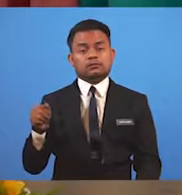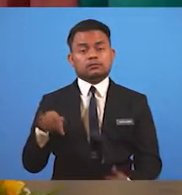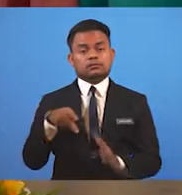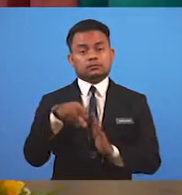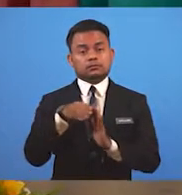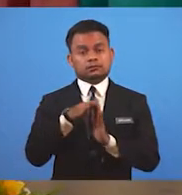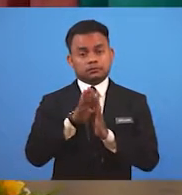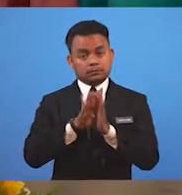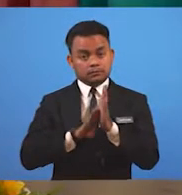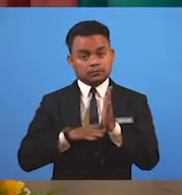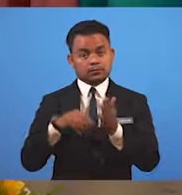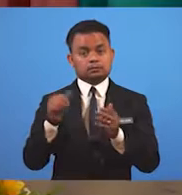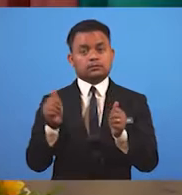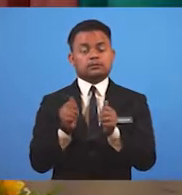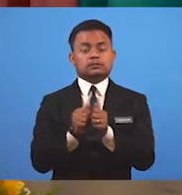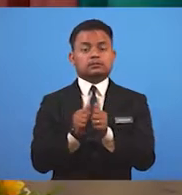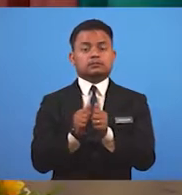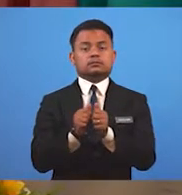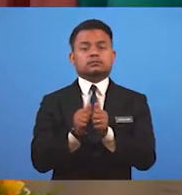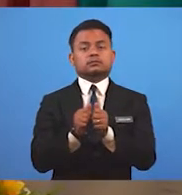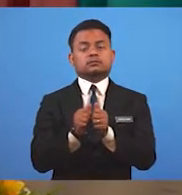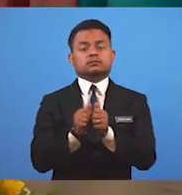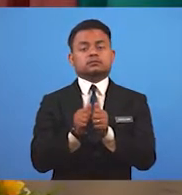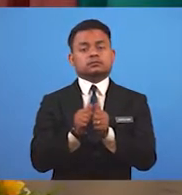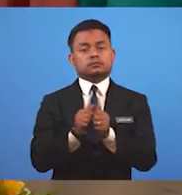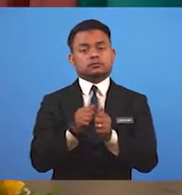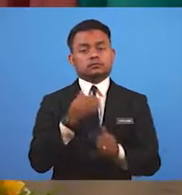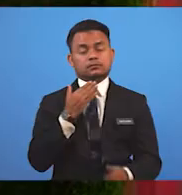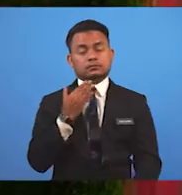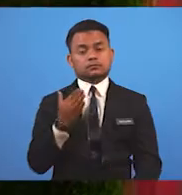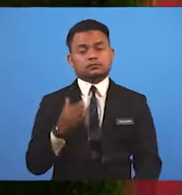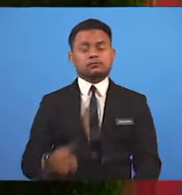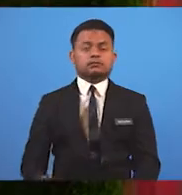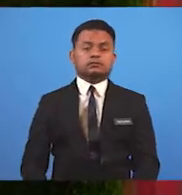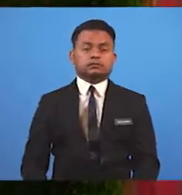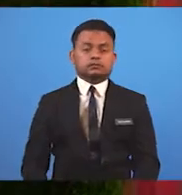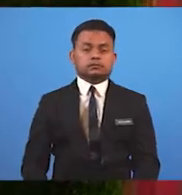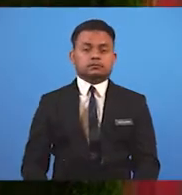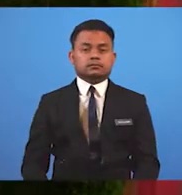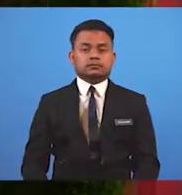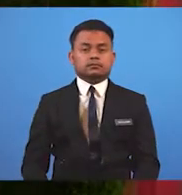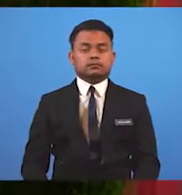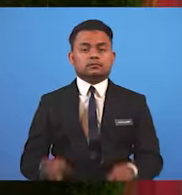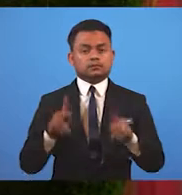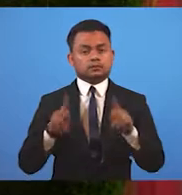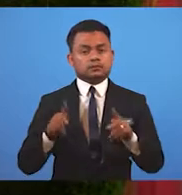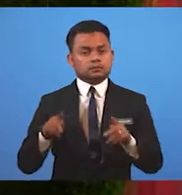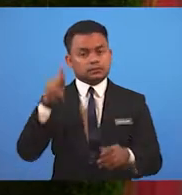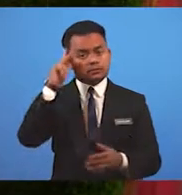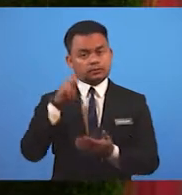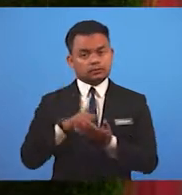Slide 37. Semua slide apa? 4 ke 3? Ya, ada lagi. Okey, tak apa. Bolehlah. Okey. Macam lain.